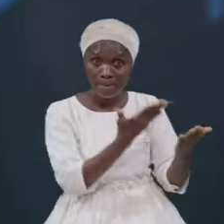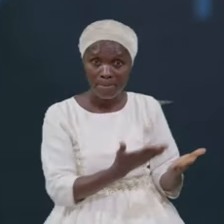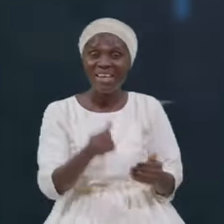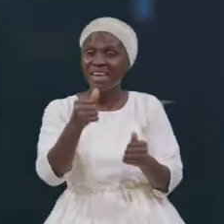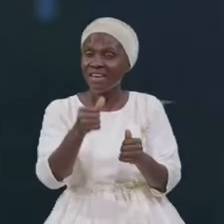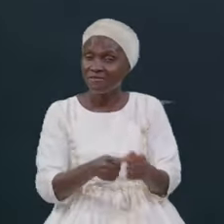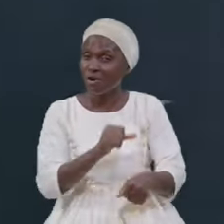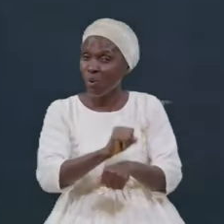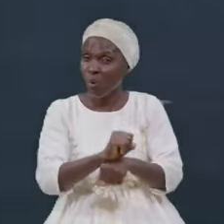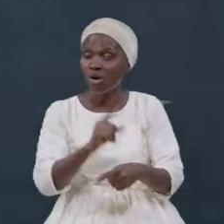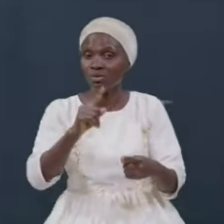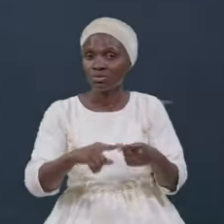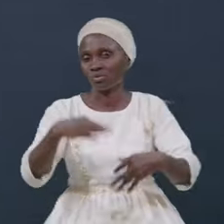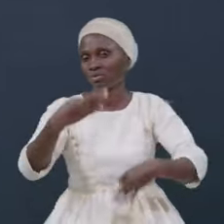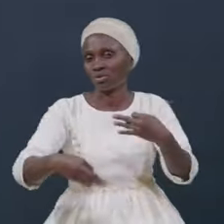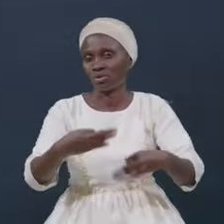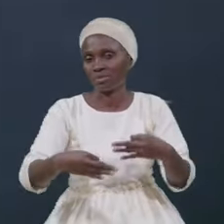En Hébreux chapitre 9,